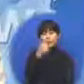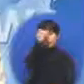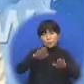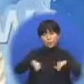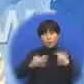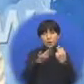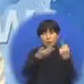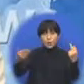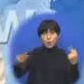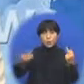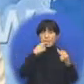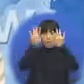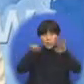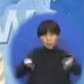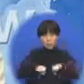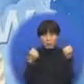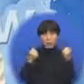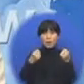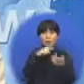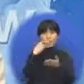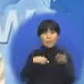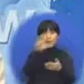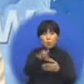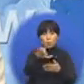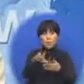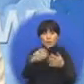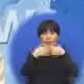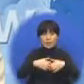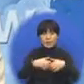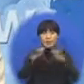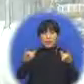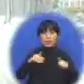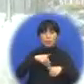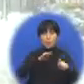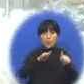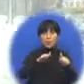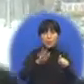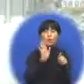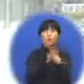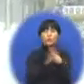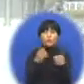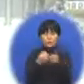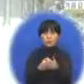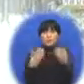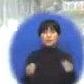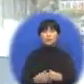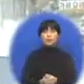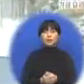충남도가 강원도 폭설 피해 현장에 제설용 장비와 인력을 파견해 복구 지원 활동에 협력하기로 했습니다.